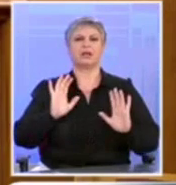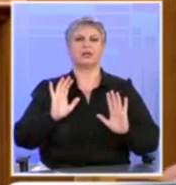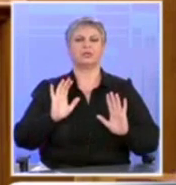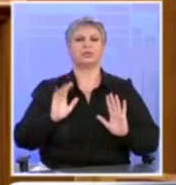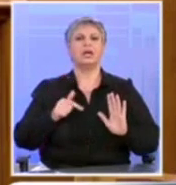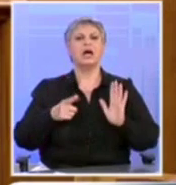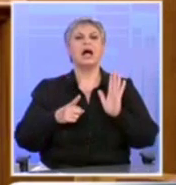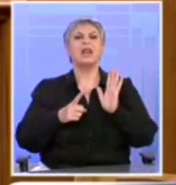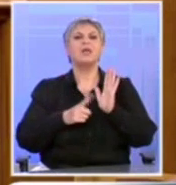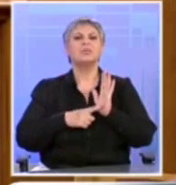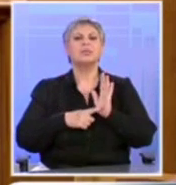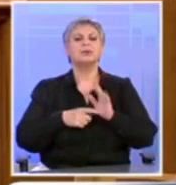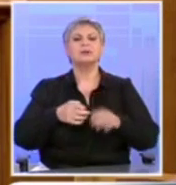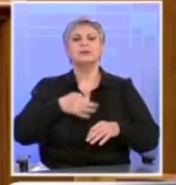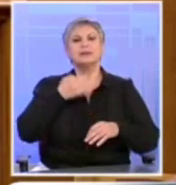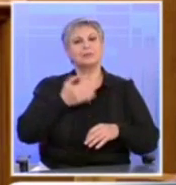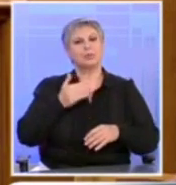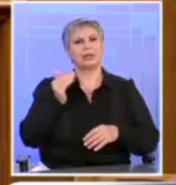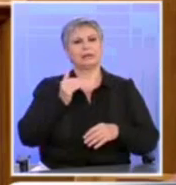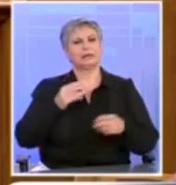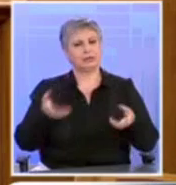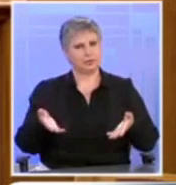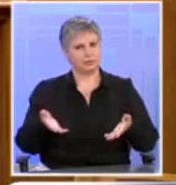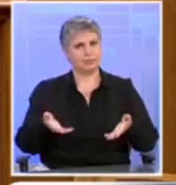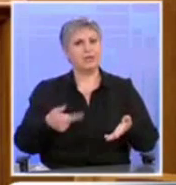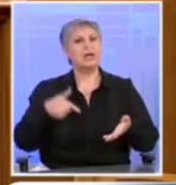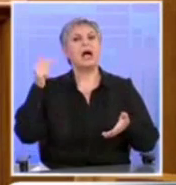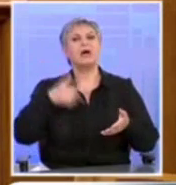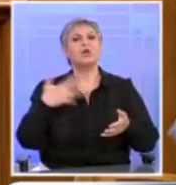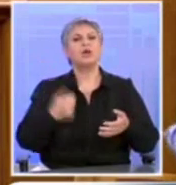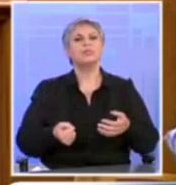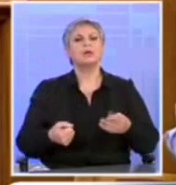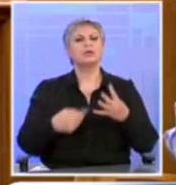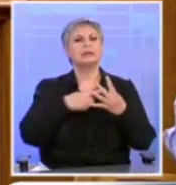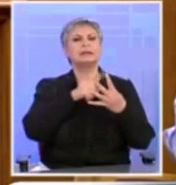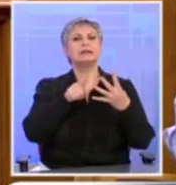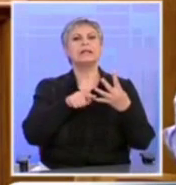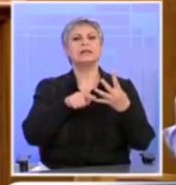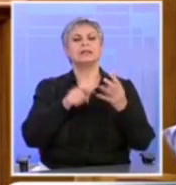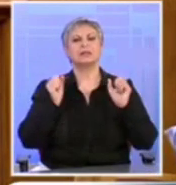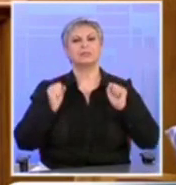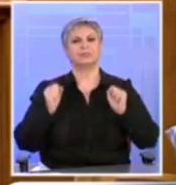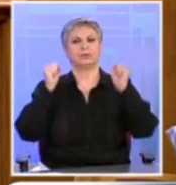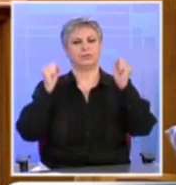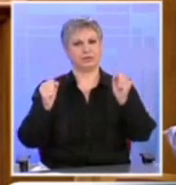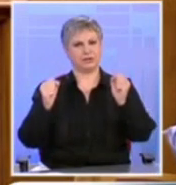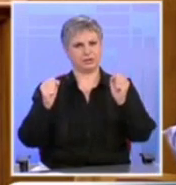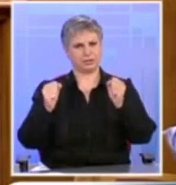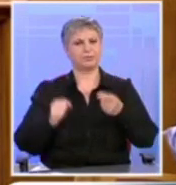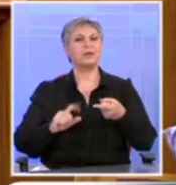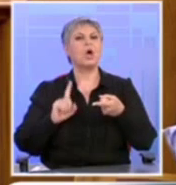Επιτροχάδη. Αυτή η συμφωνία έχει τέσσερους άξονες. Έχει πρώτον